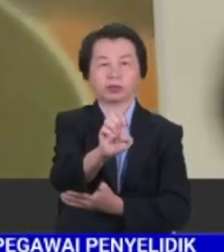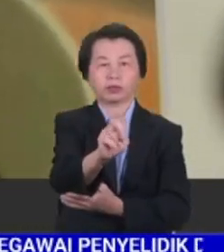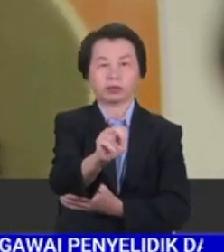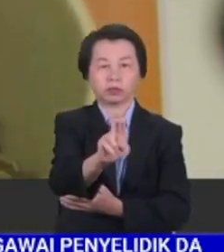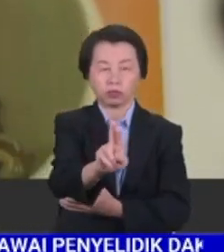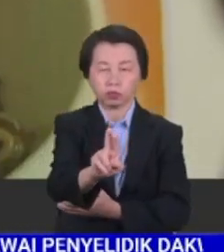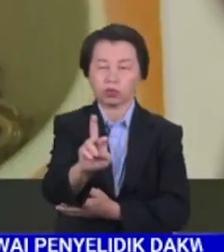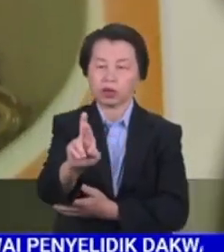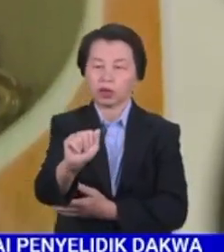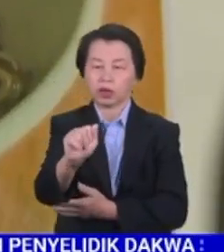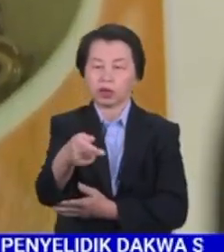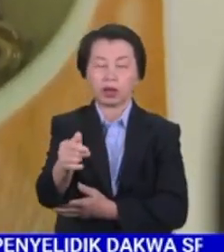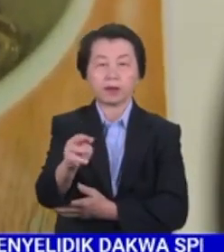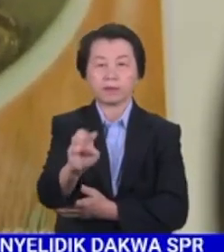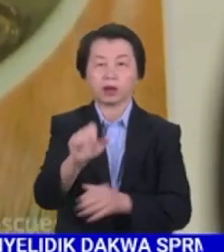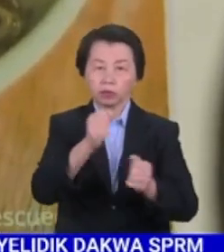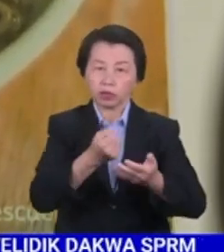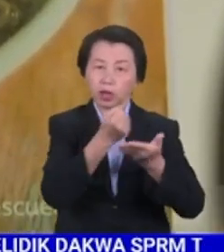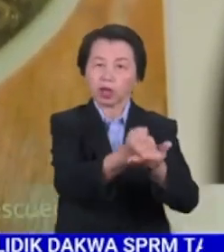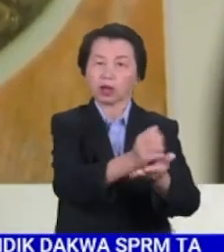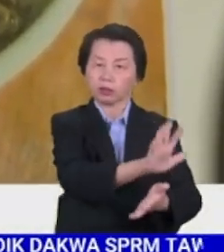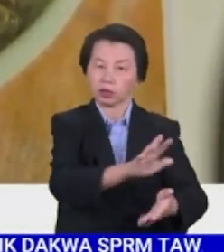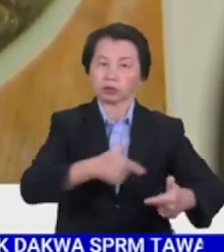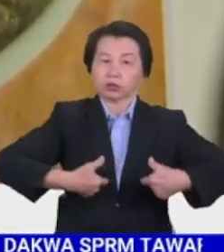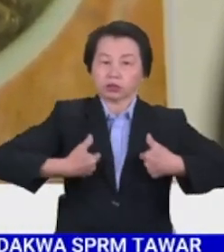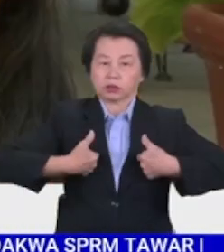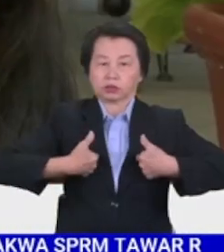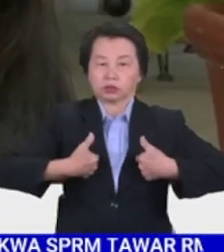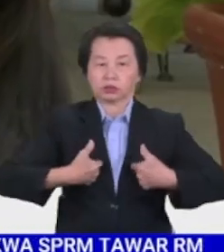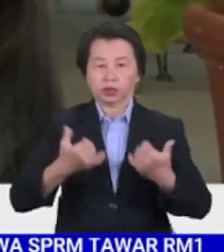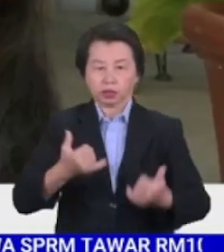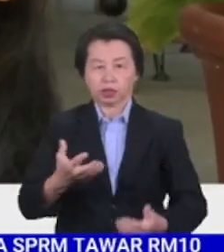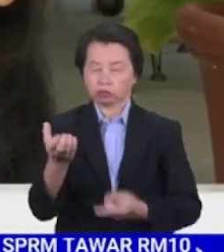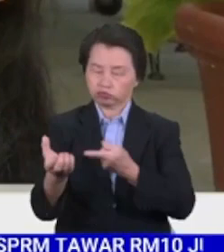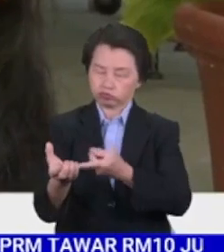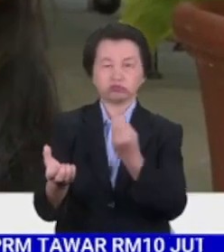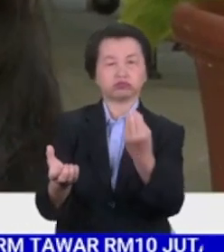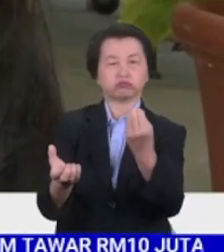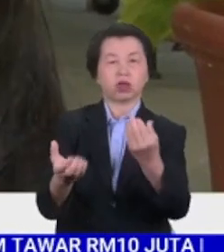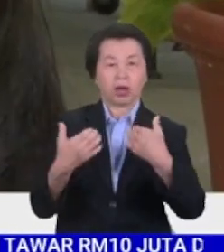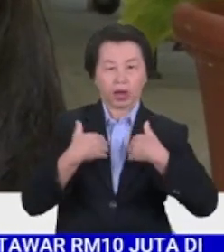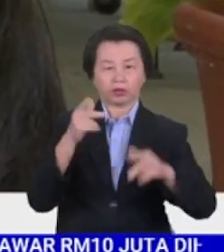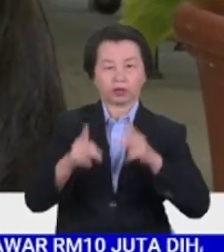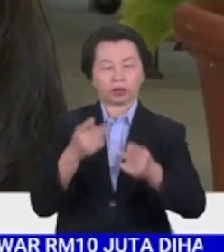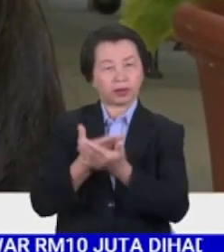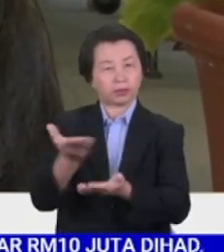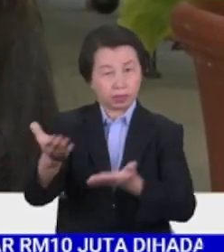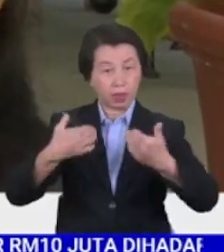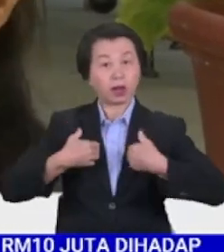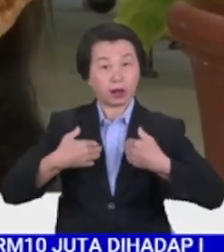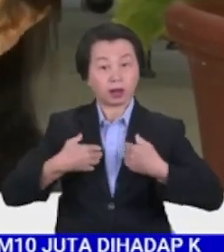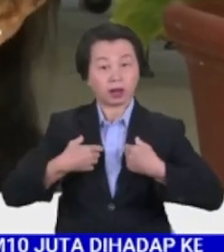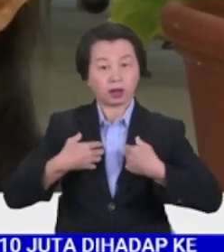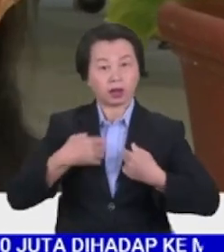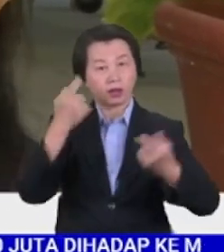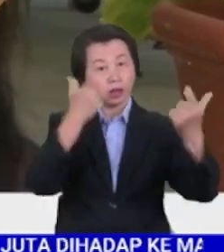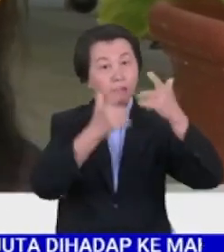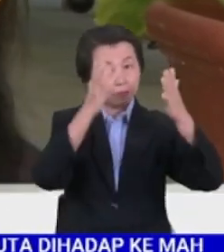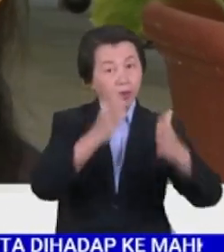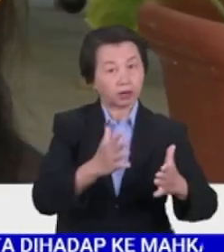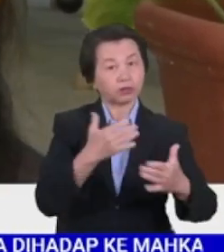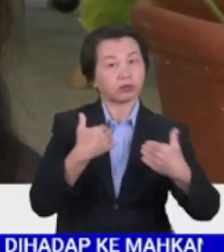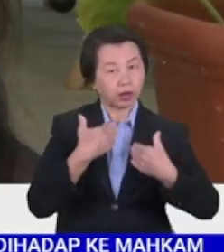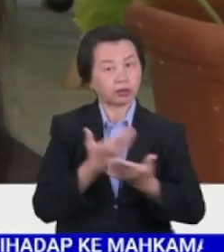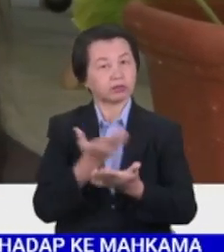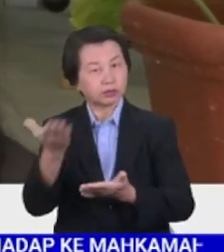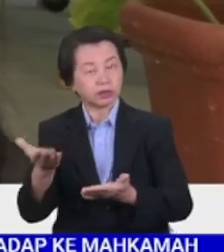will hopefully help their lives. For now, kami punya Menu Ramah ni ada juga orang belilah. Pelancong pun ada orang